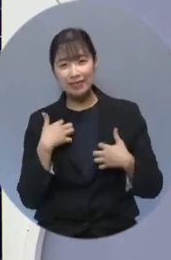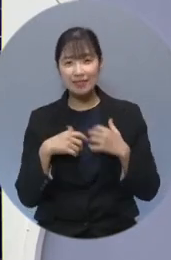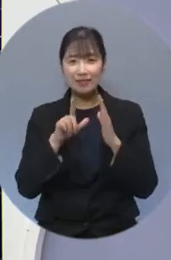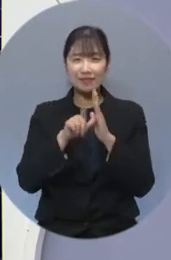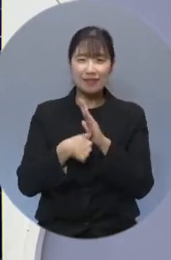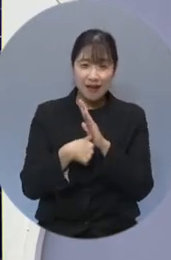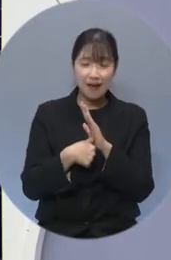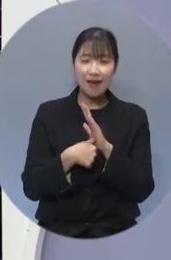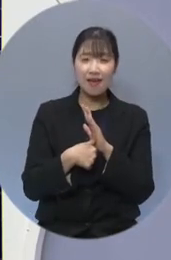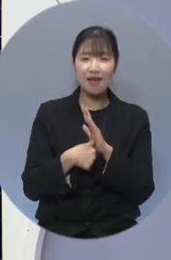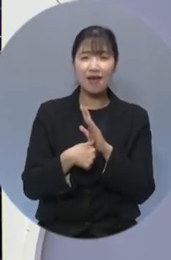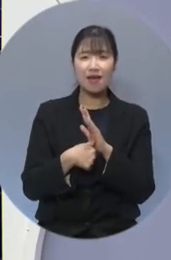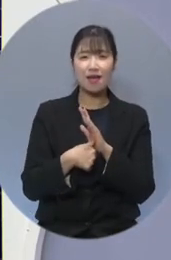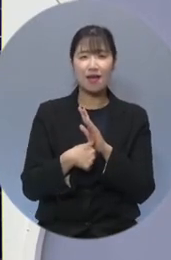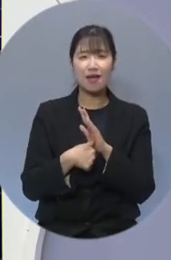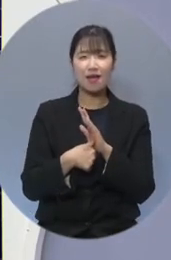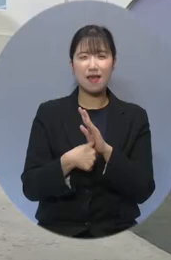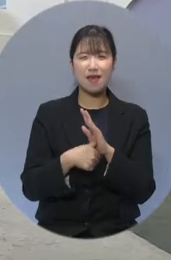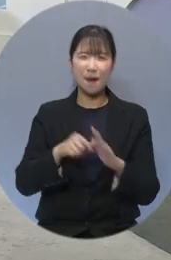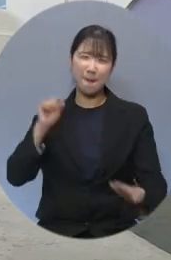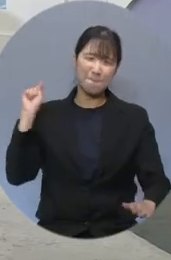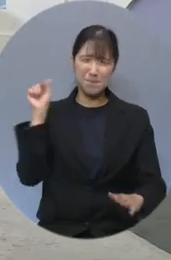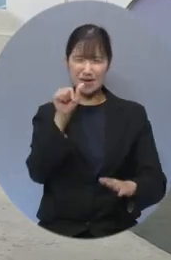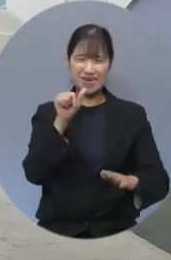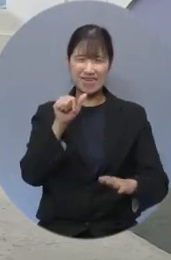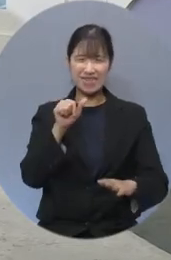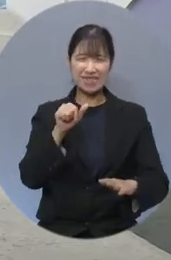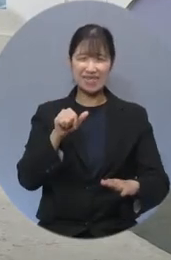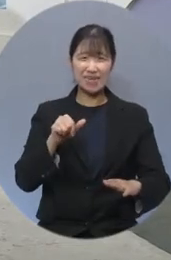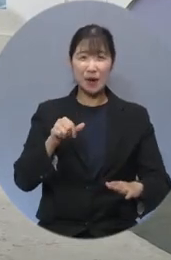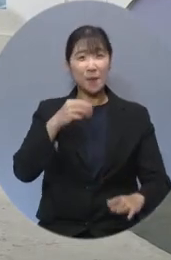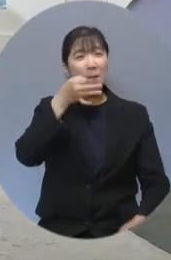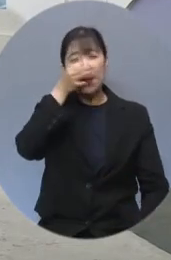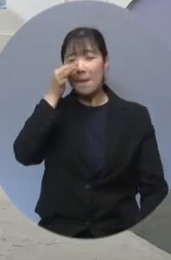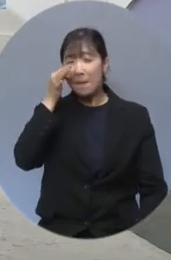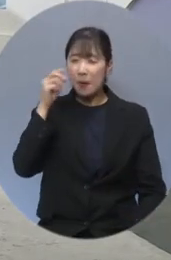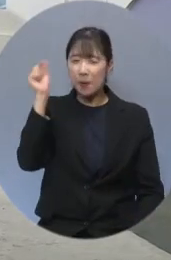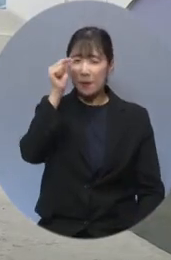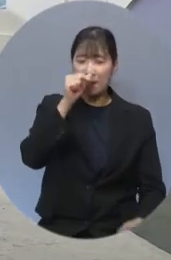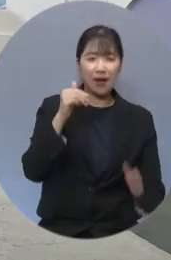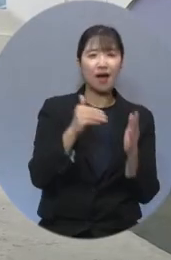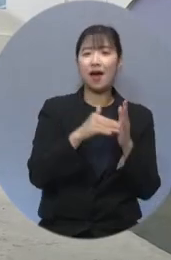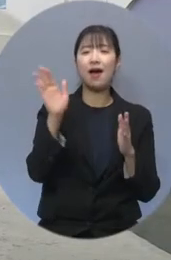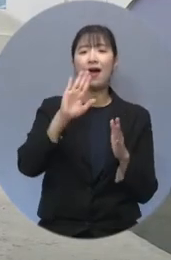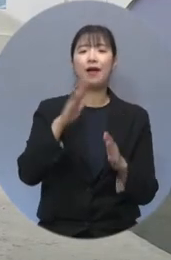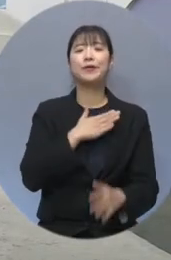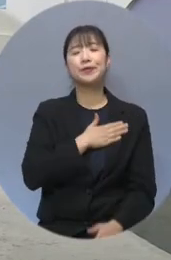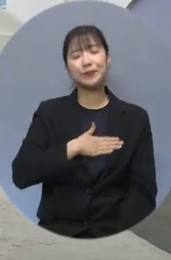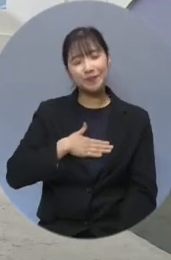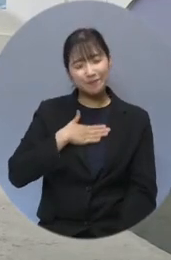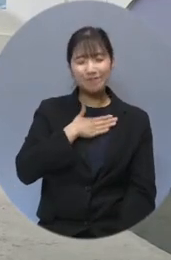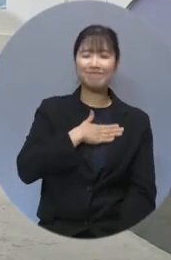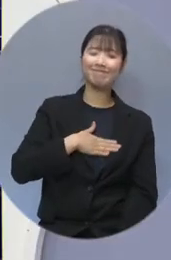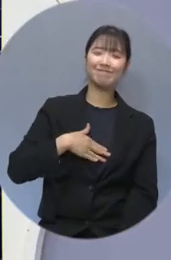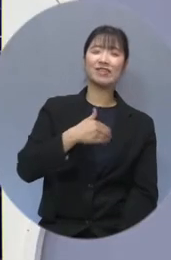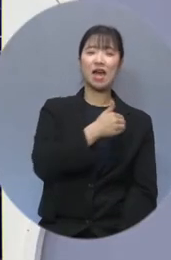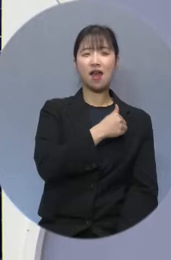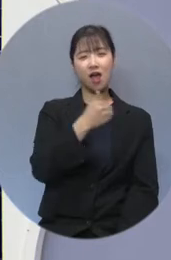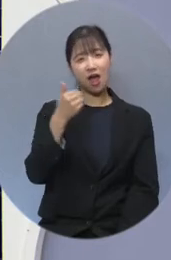너무 이렇게 공격 앞으로 이런 것이 아니고 여유를 지키면서 힐링 도시